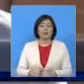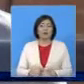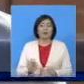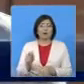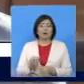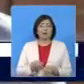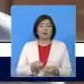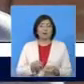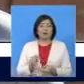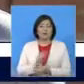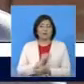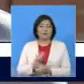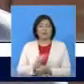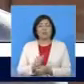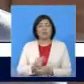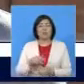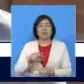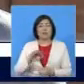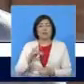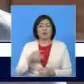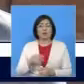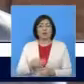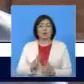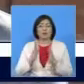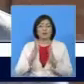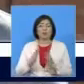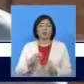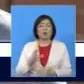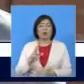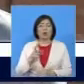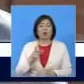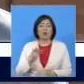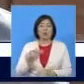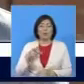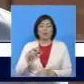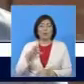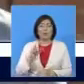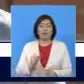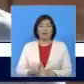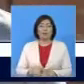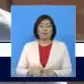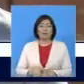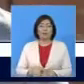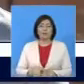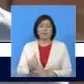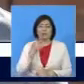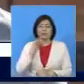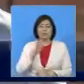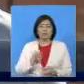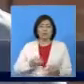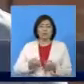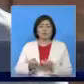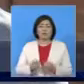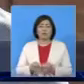автомашины Toyota Land Cruiser, двигаясь из села Уил в направлении поселка Хобда, не справившись с рулевым